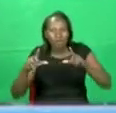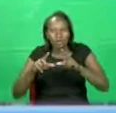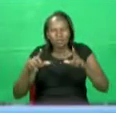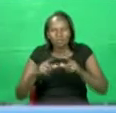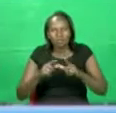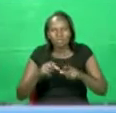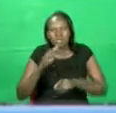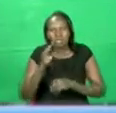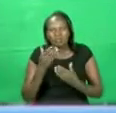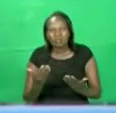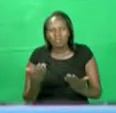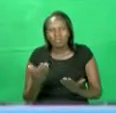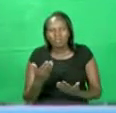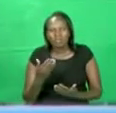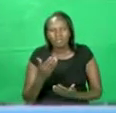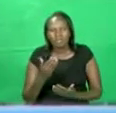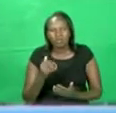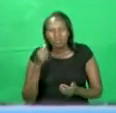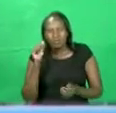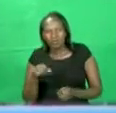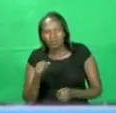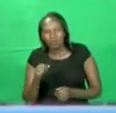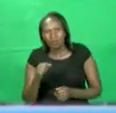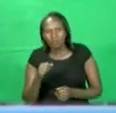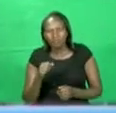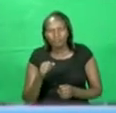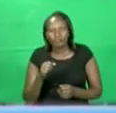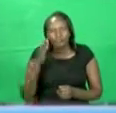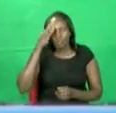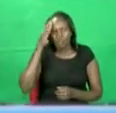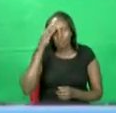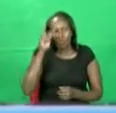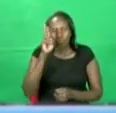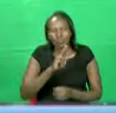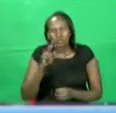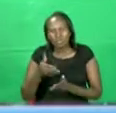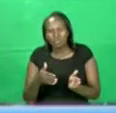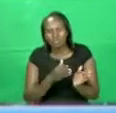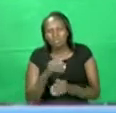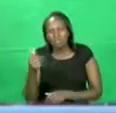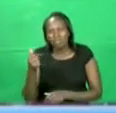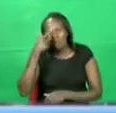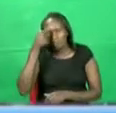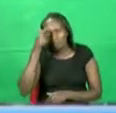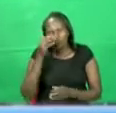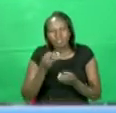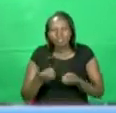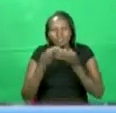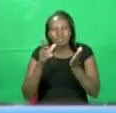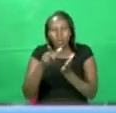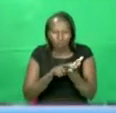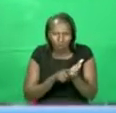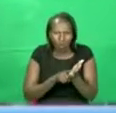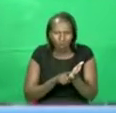iko mkononi. Mkononi ambayo inafaa, ambayo mkononi tunajua haiwezi kutumiwa na njia yoyote, kwa sababu wakibeba loan na hiyo title